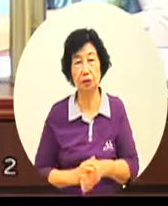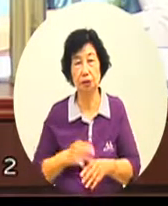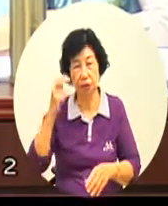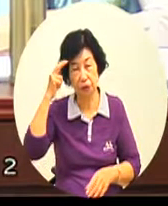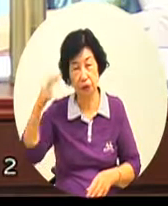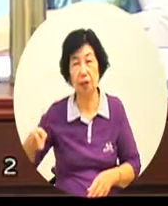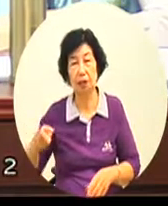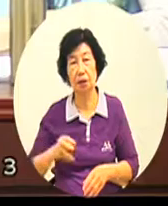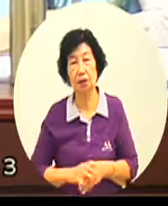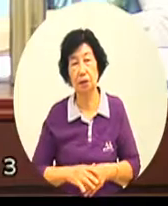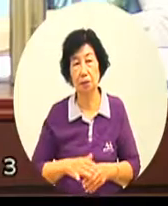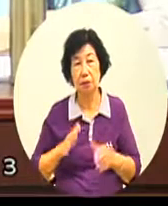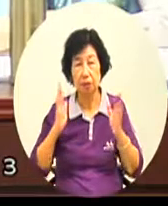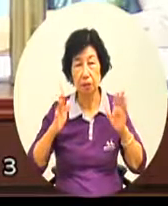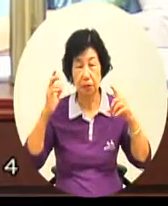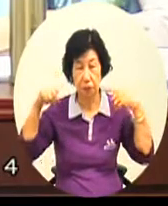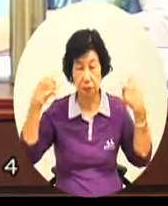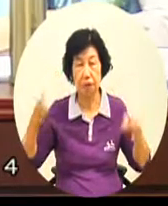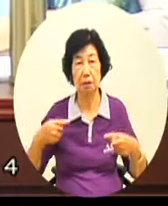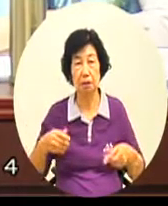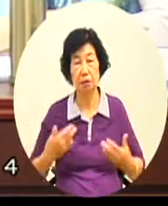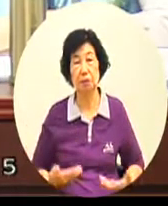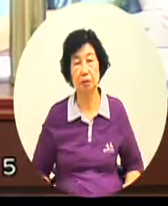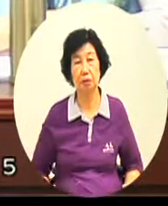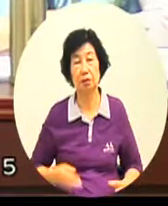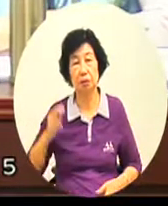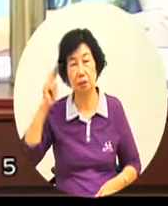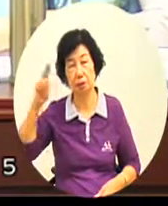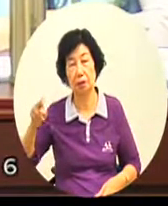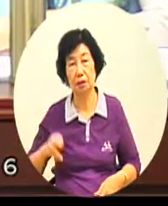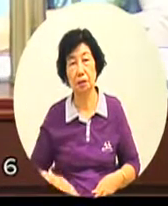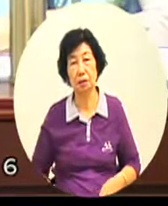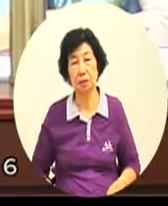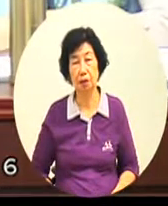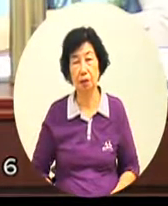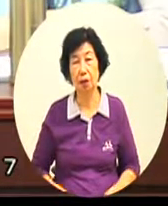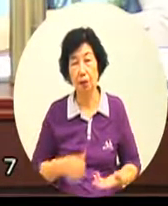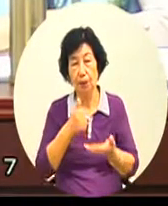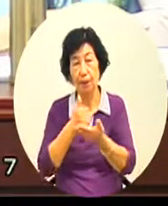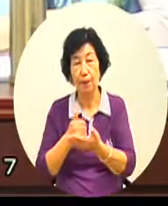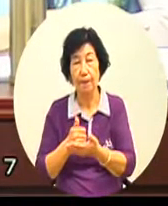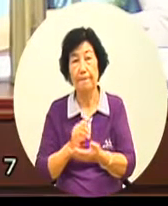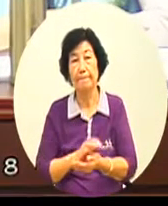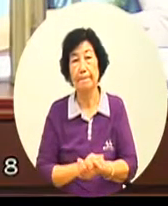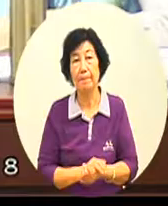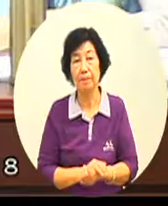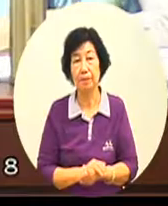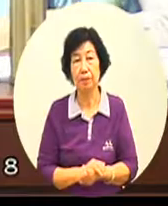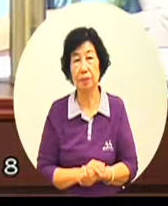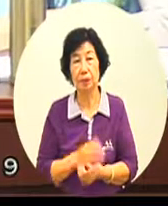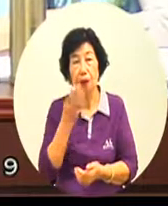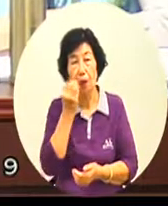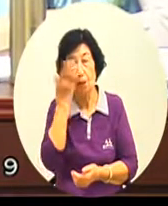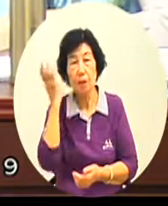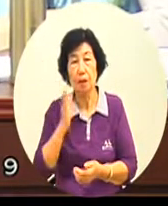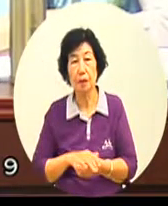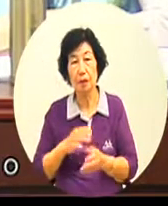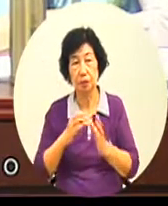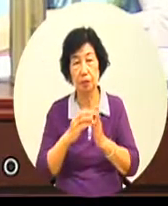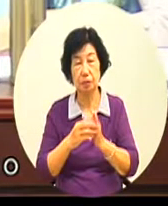果他正常休2天的话， 那是不是麻烦请议员？我们你是指观光局吗？我们去做了